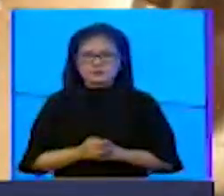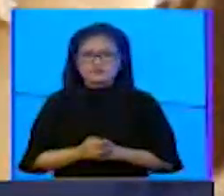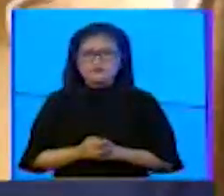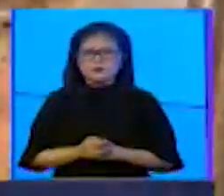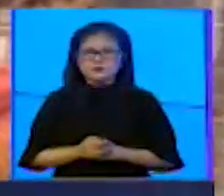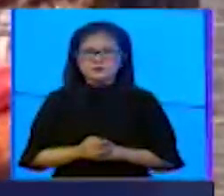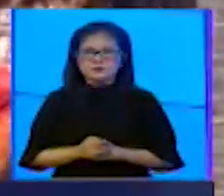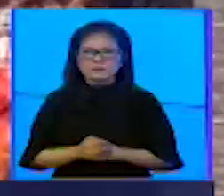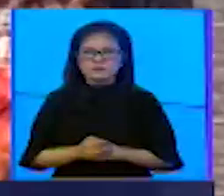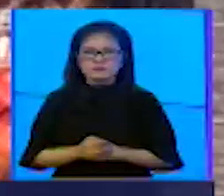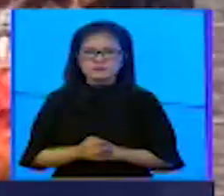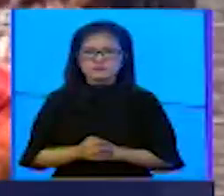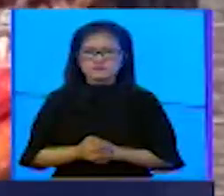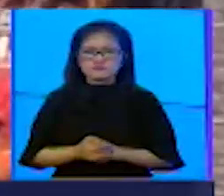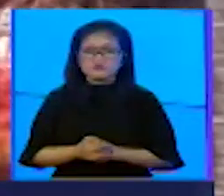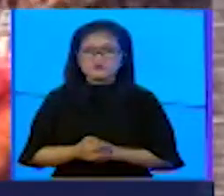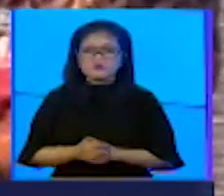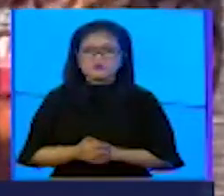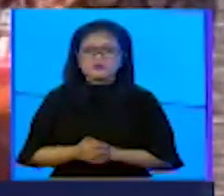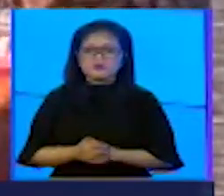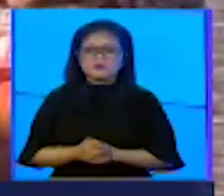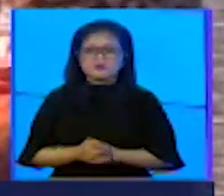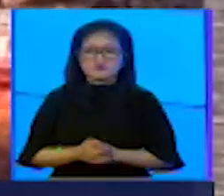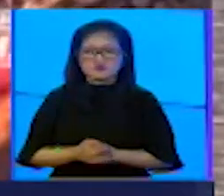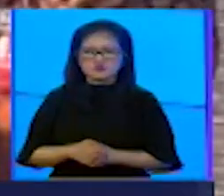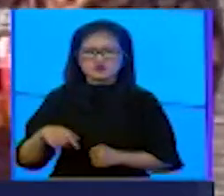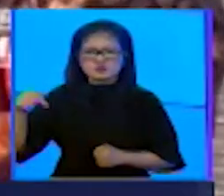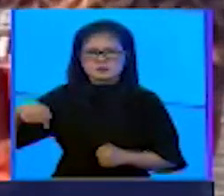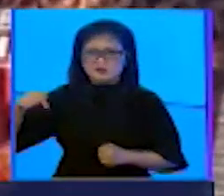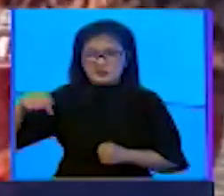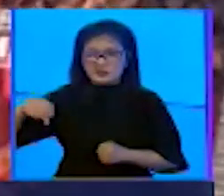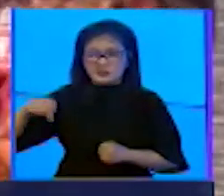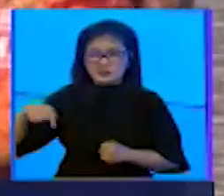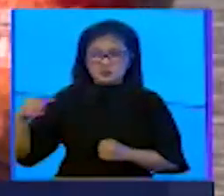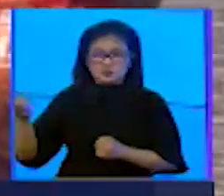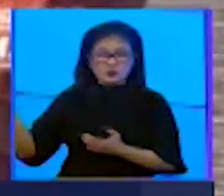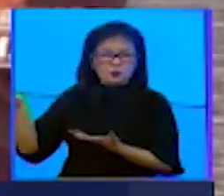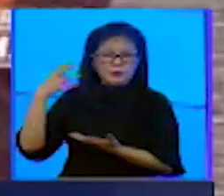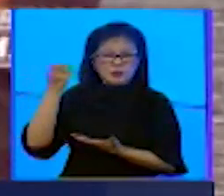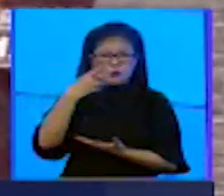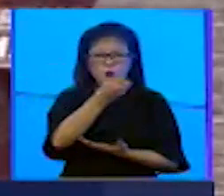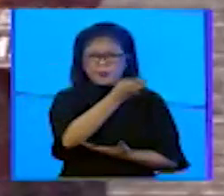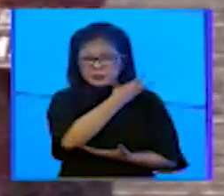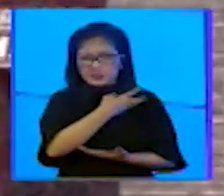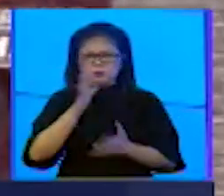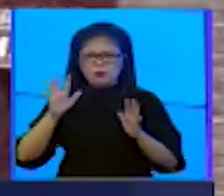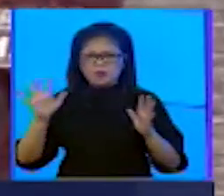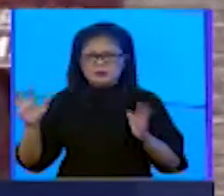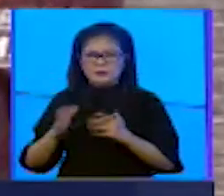Sampai menunggu benih ini ada yang membesarkan, sementara di bidang lain